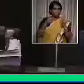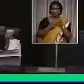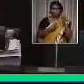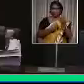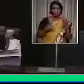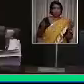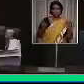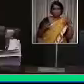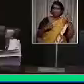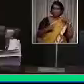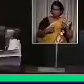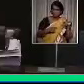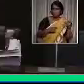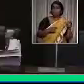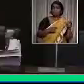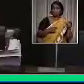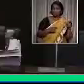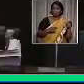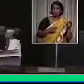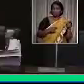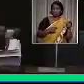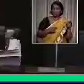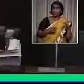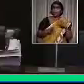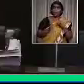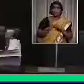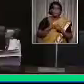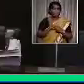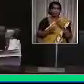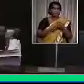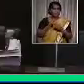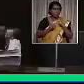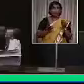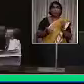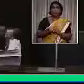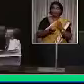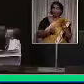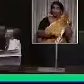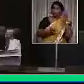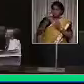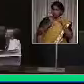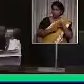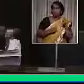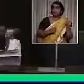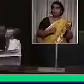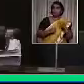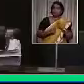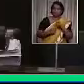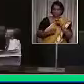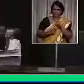நிதியை அந்த திட்டங்களுக்காக மீள வழங்கி அவற்றுக்கான கொடுப்பனை வழங்குமாறு வேண்டுகோள் விடுக்கின்றோம். அதே போல மன்னார் புத்தளம் பாதை திறந்து